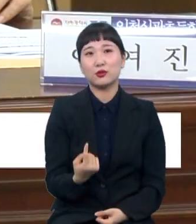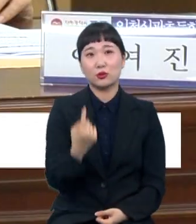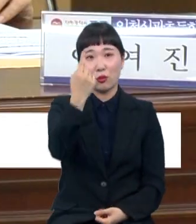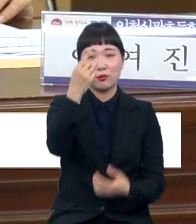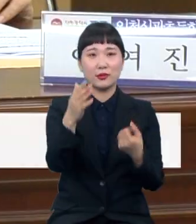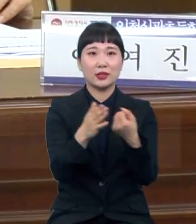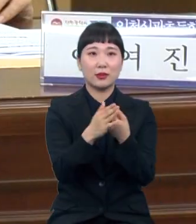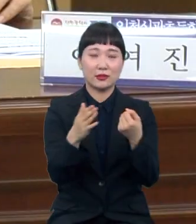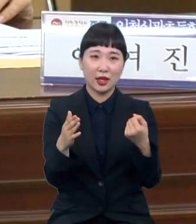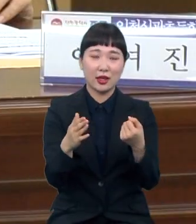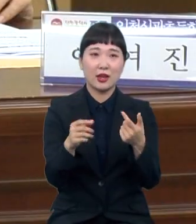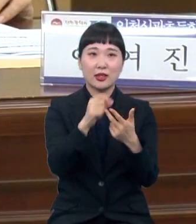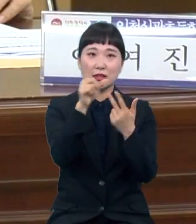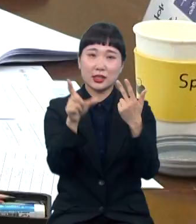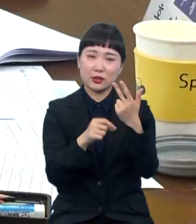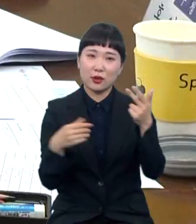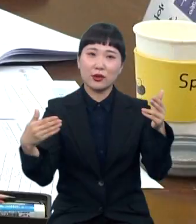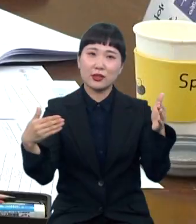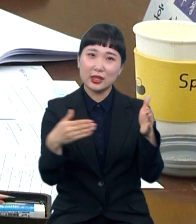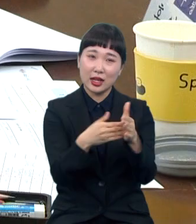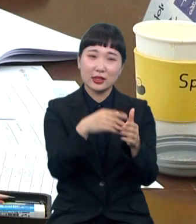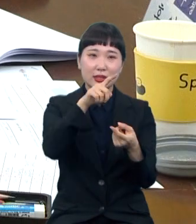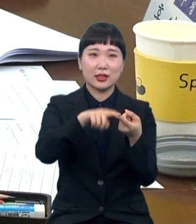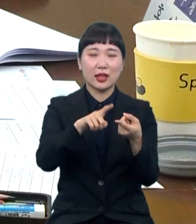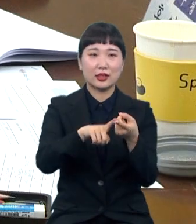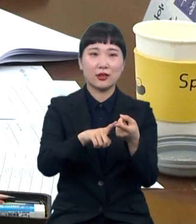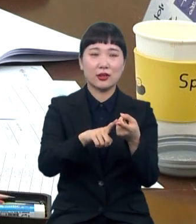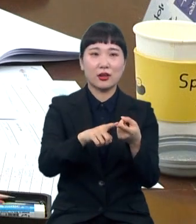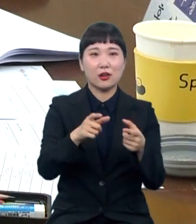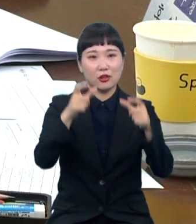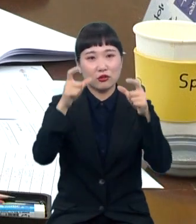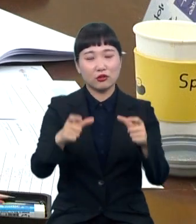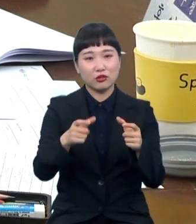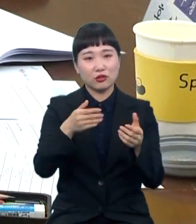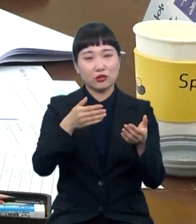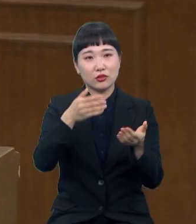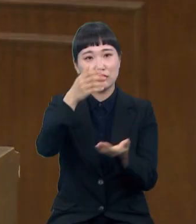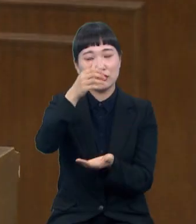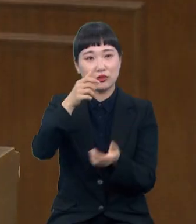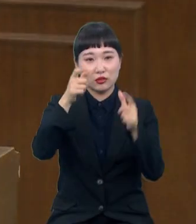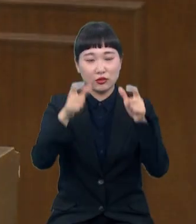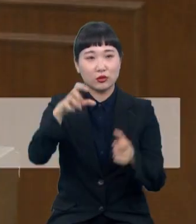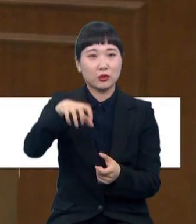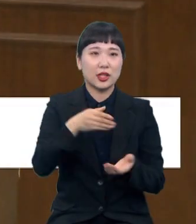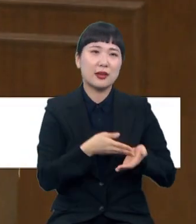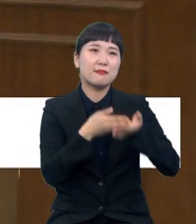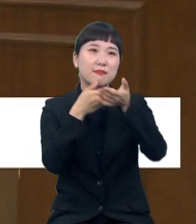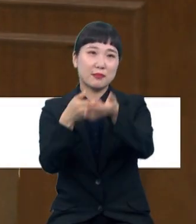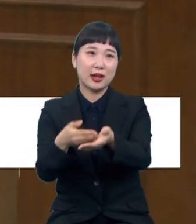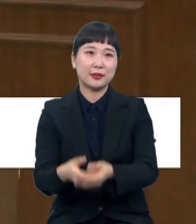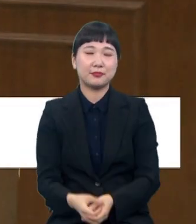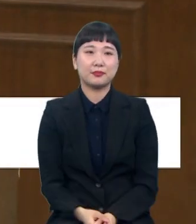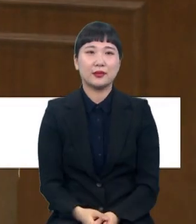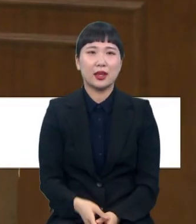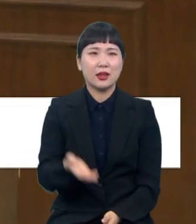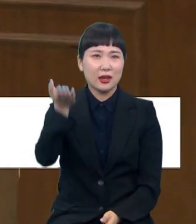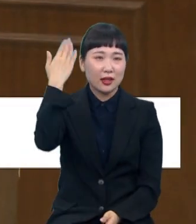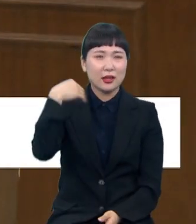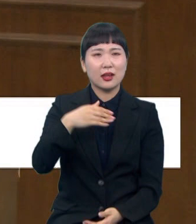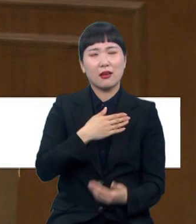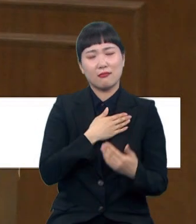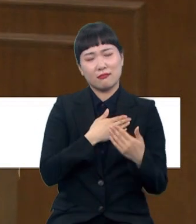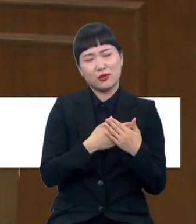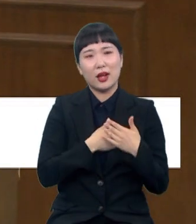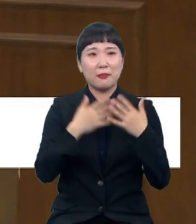초로 끝나는 화물차 통행 제한 연장을 구청에 건의했습니다. 굉장히 불안한 마음을 많이 들었는데 지금